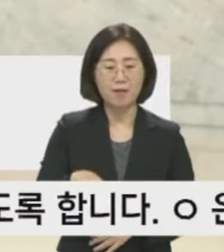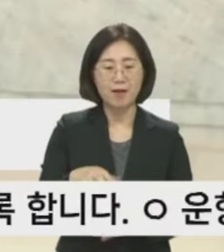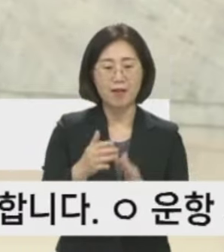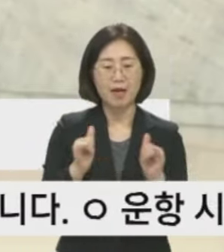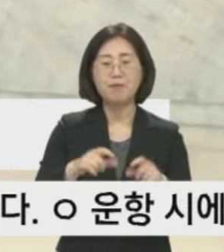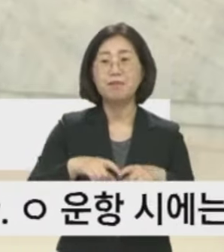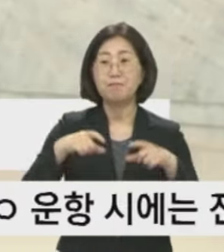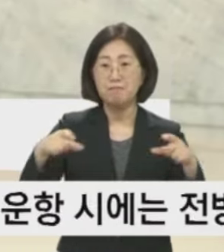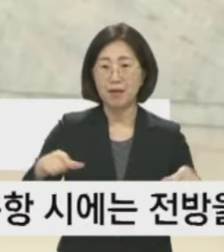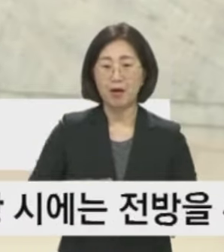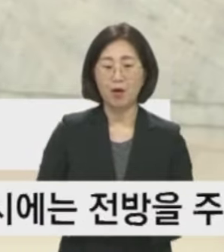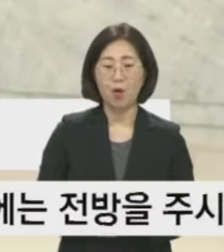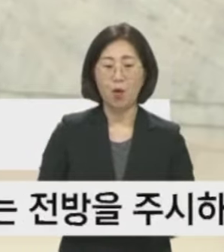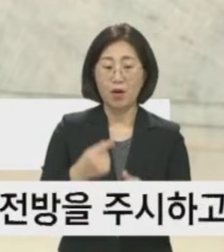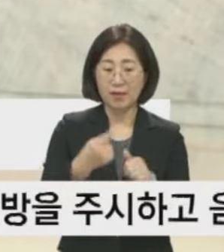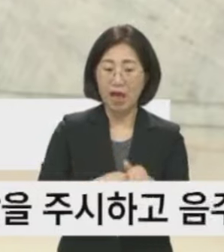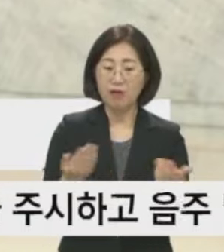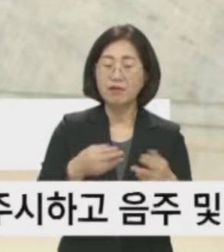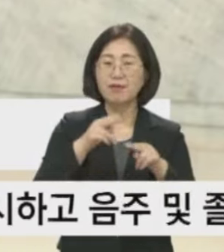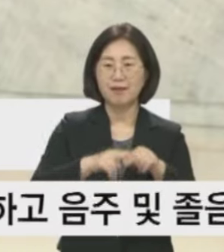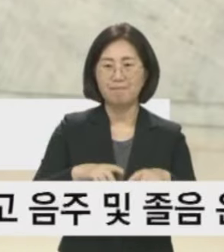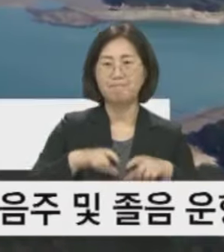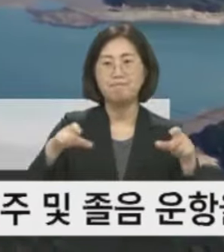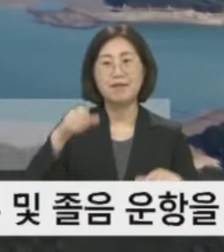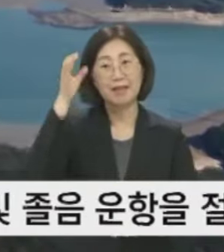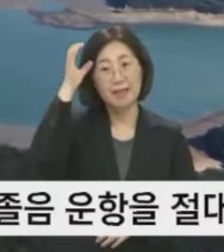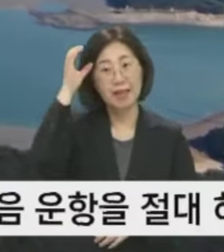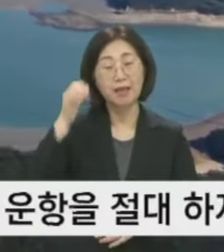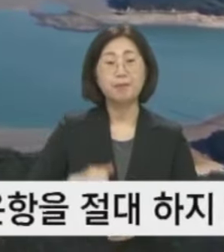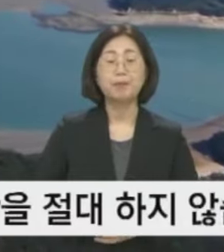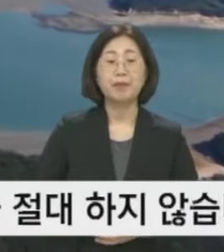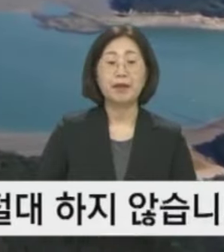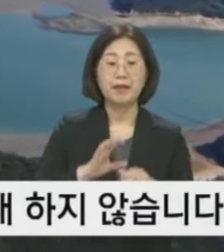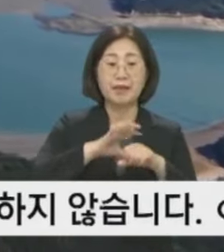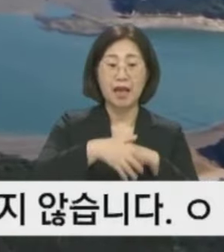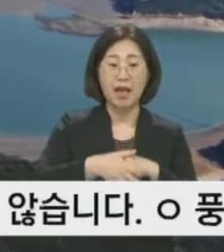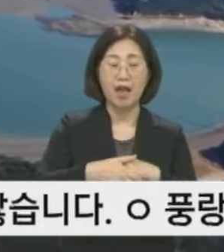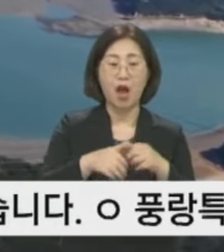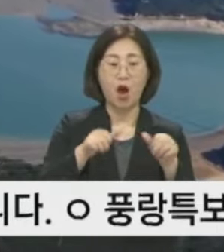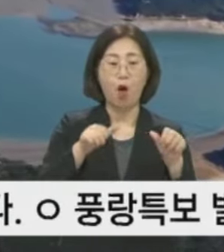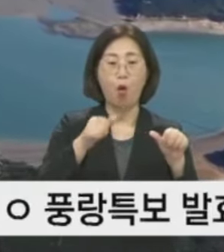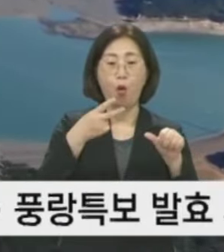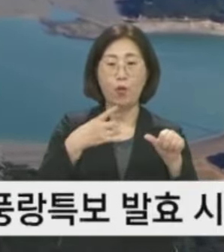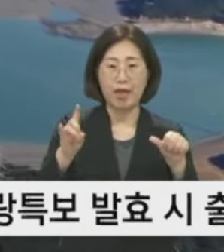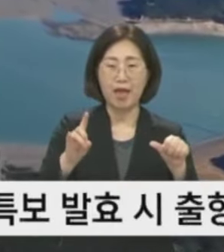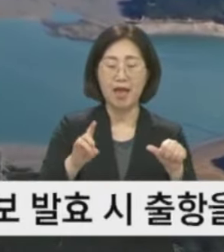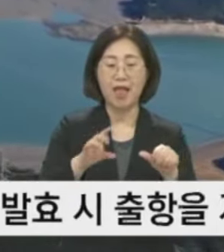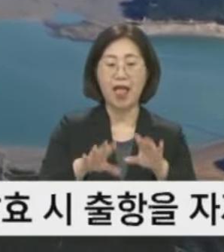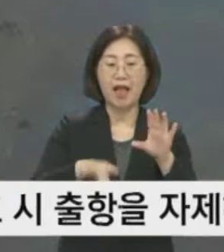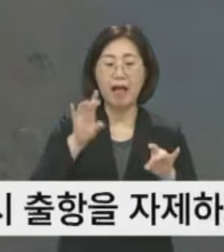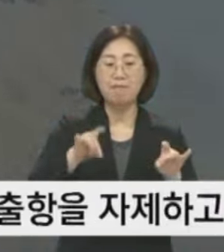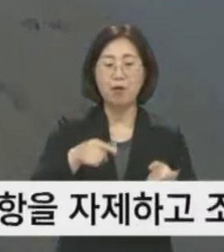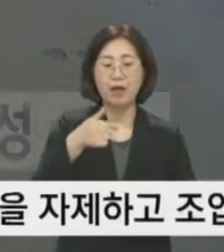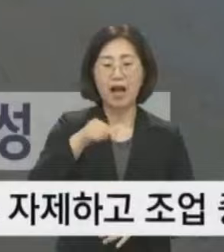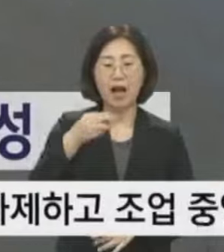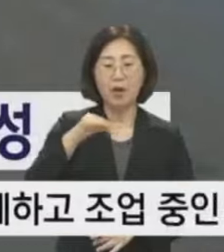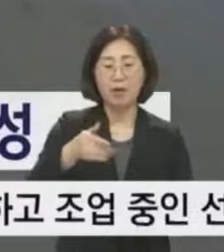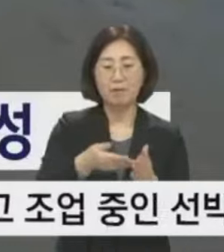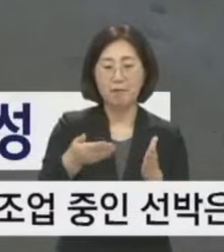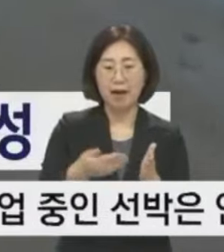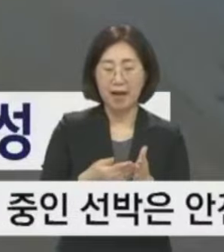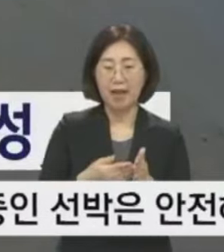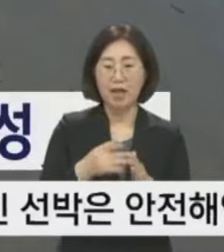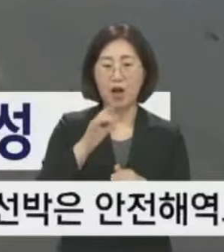있고요. 그로 인해서 일자리 창출도 기대하고 있습니다. 세계 5대 갯벌 중 하나인 가로림만 해도 내년도 국비 10억 원을